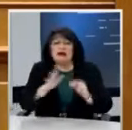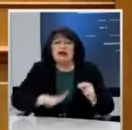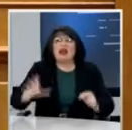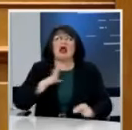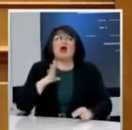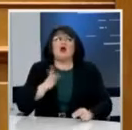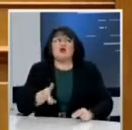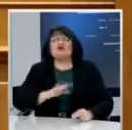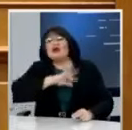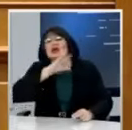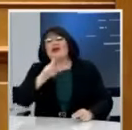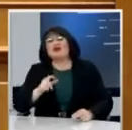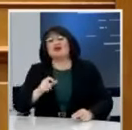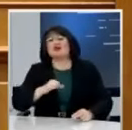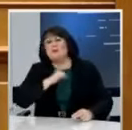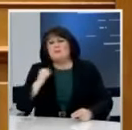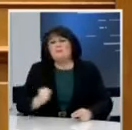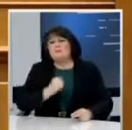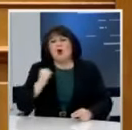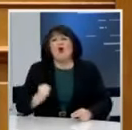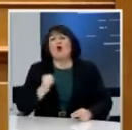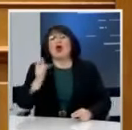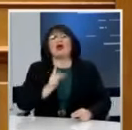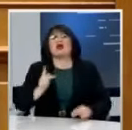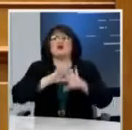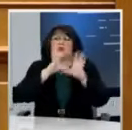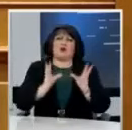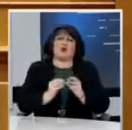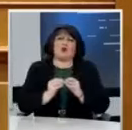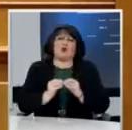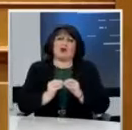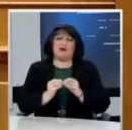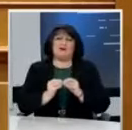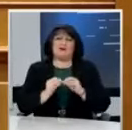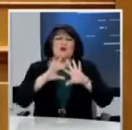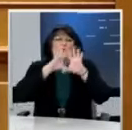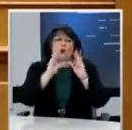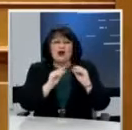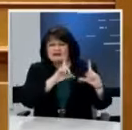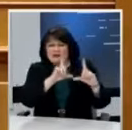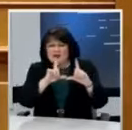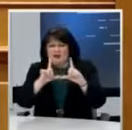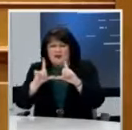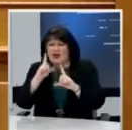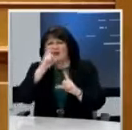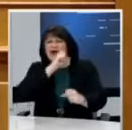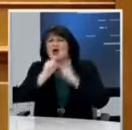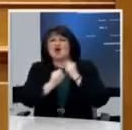μέχρι τον πόνο τον οποίον βίωσε η ελληνική κοινωνία συνολικά όλα αυτά τα 10 χρόνια.